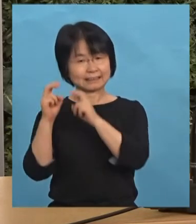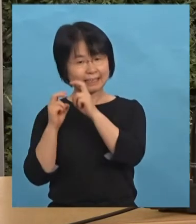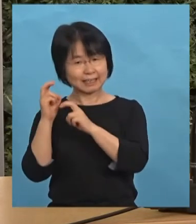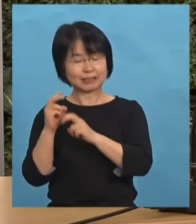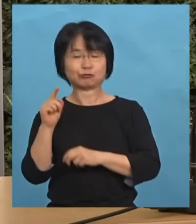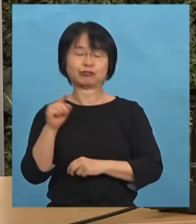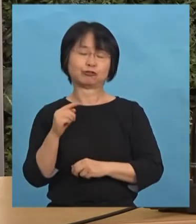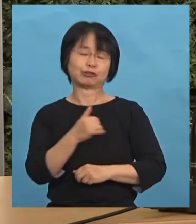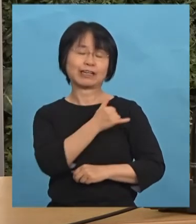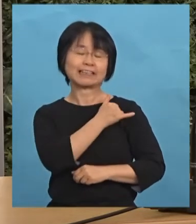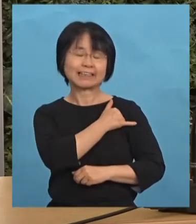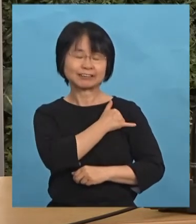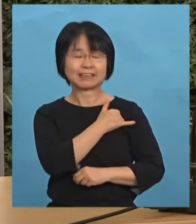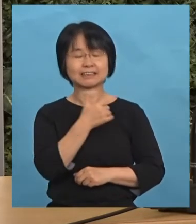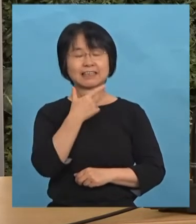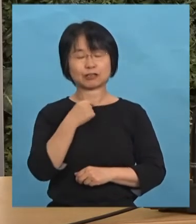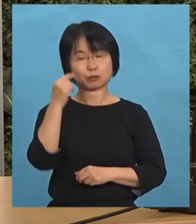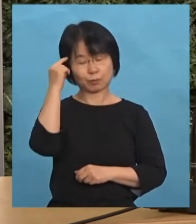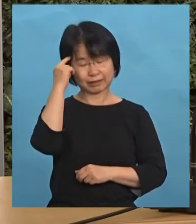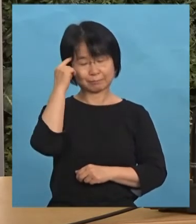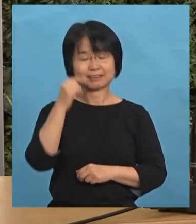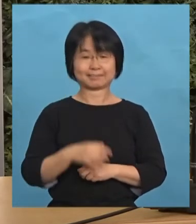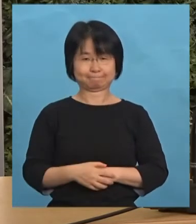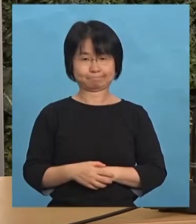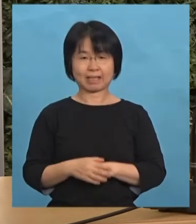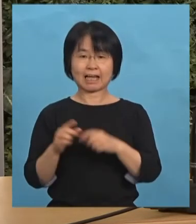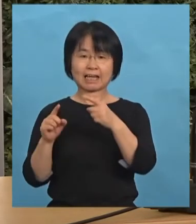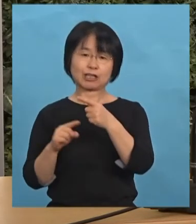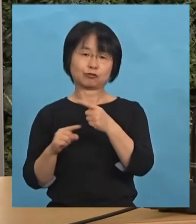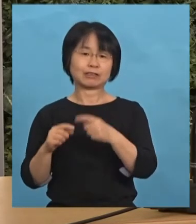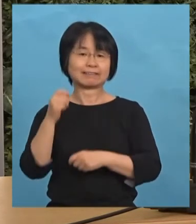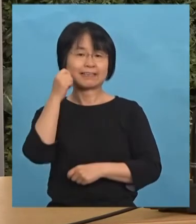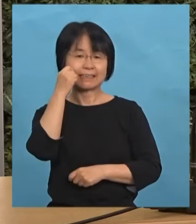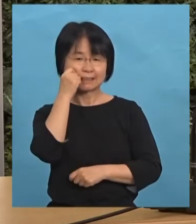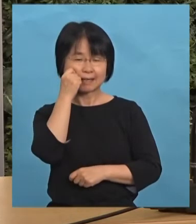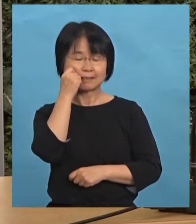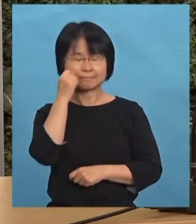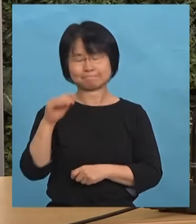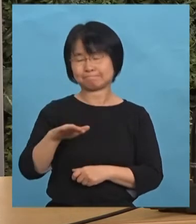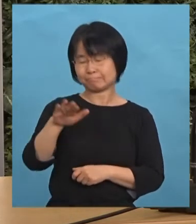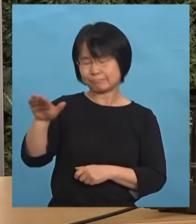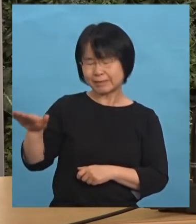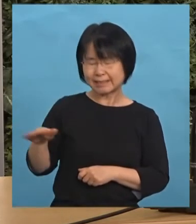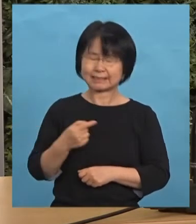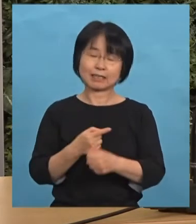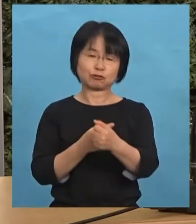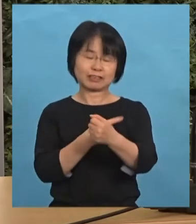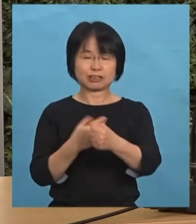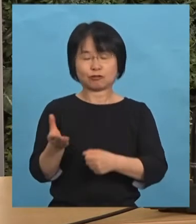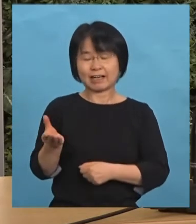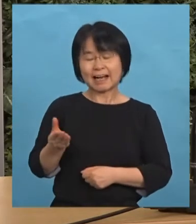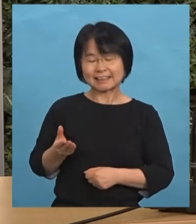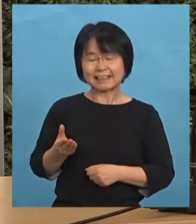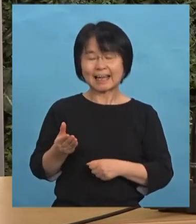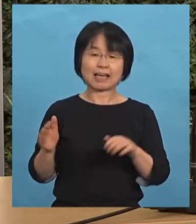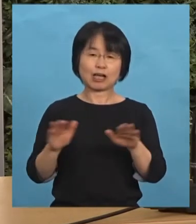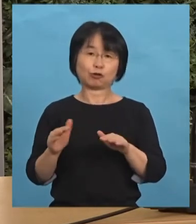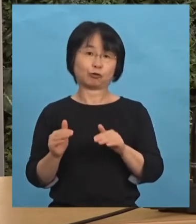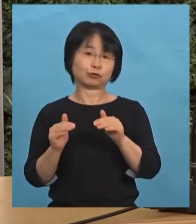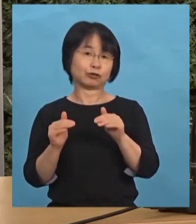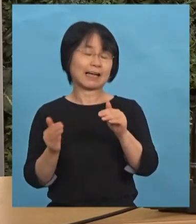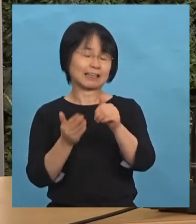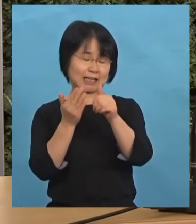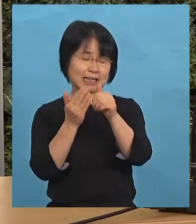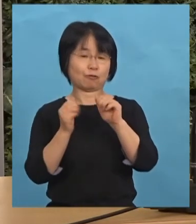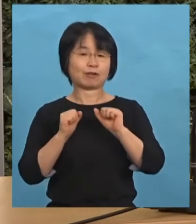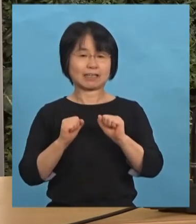一人でできるものではありません。東近江市のみんなの力を借りて子育てをしましょう。東